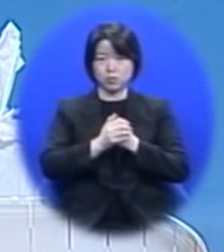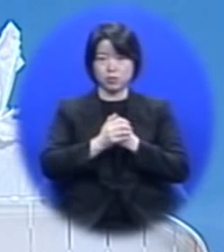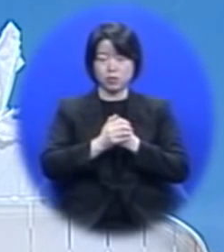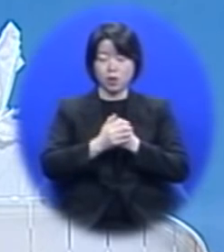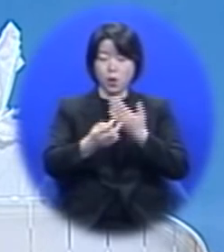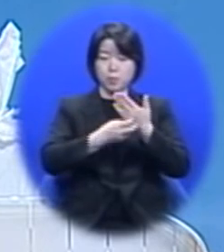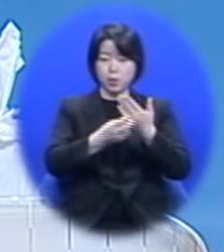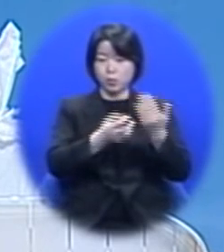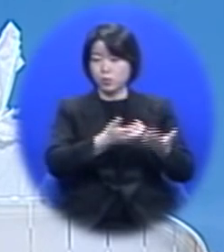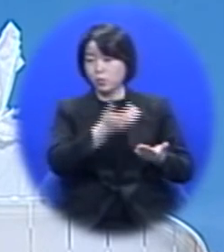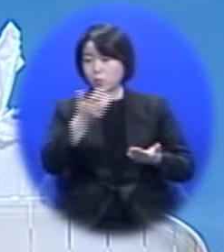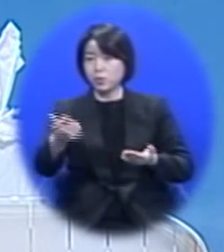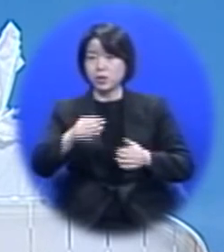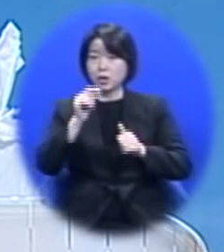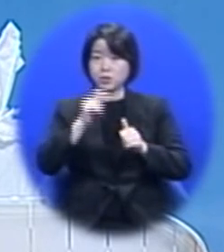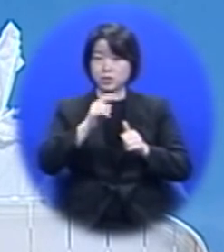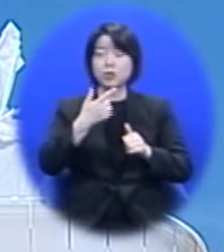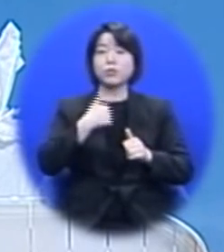교수가